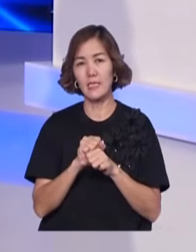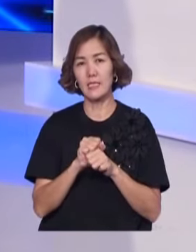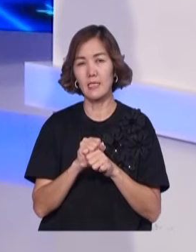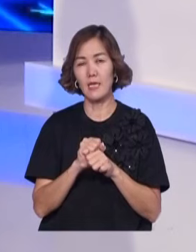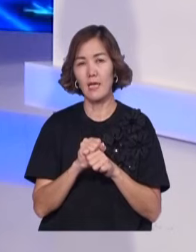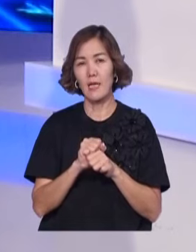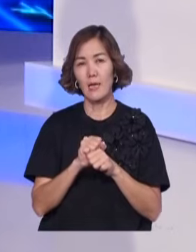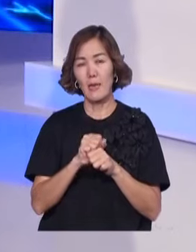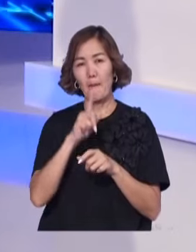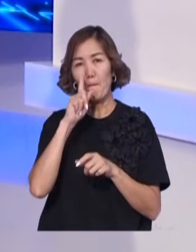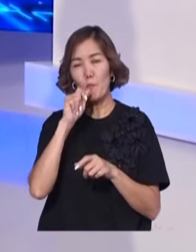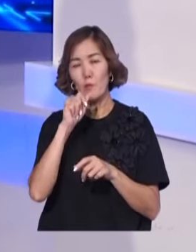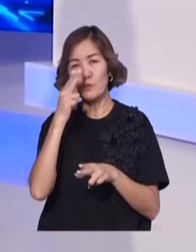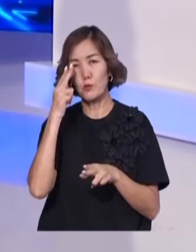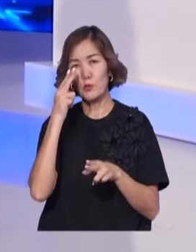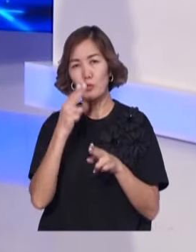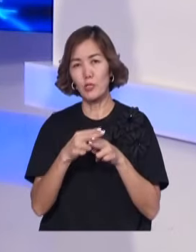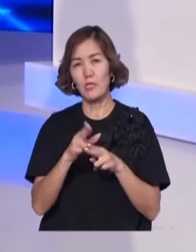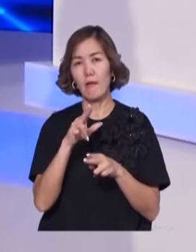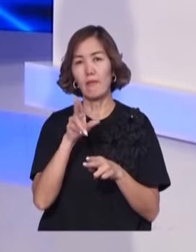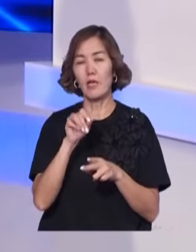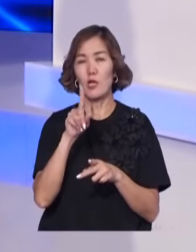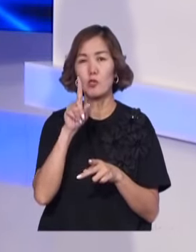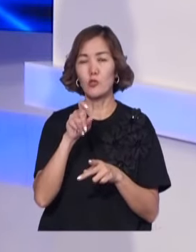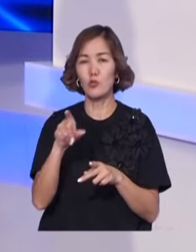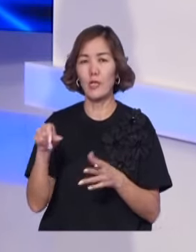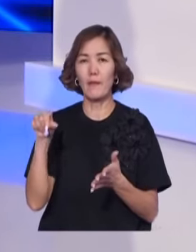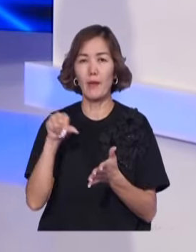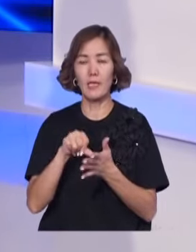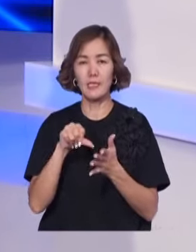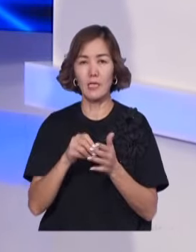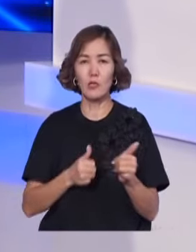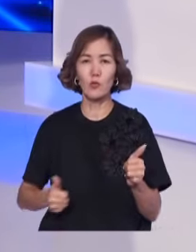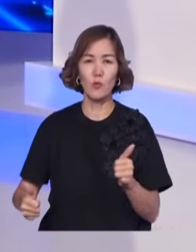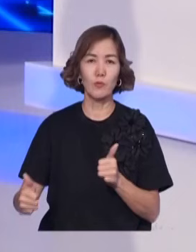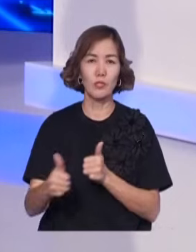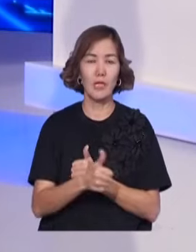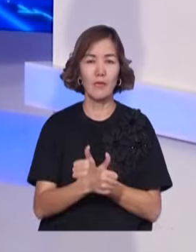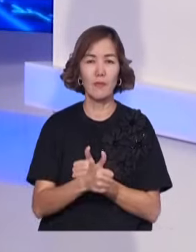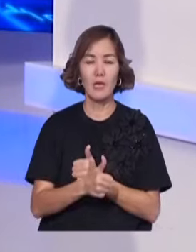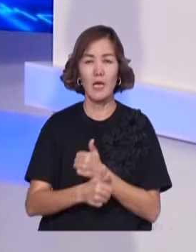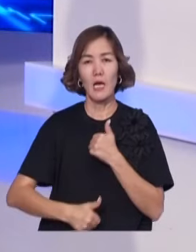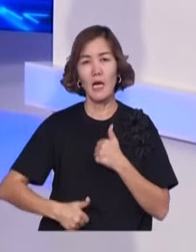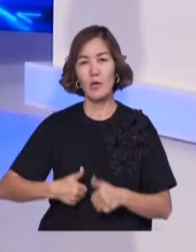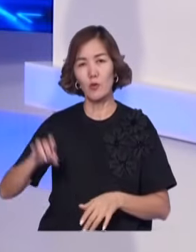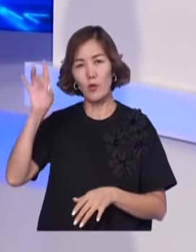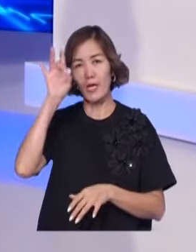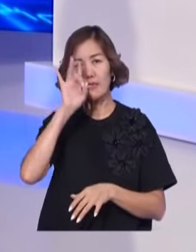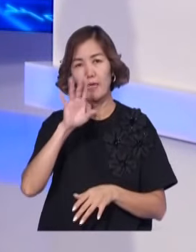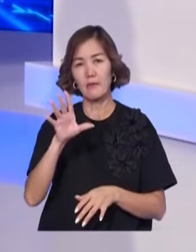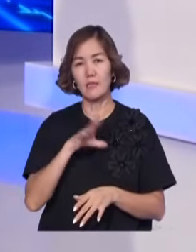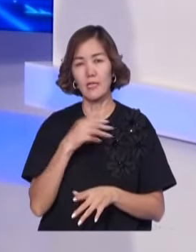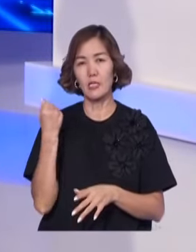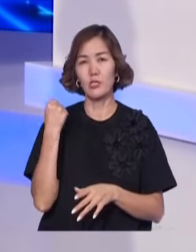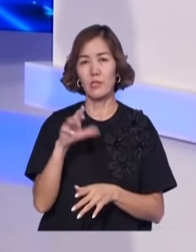Дархан Бақыткелді 100-ге жуық әріптестері арасынан топ жарып ақ халаттылар абыройын асқақтатты. Білікті маман